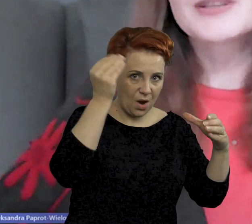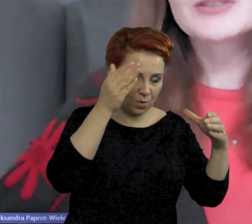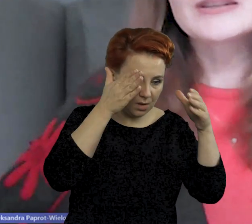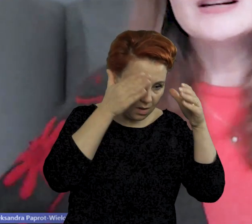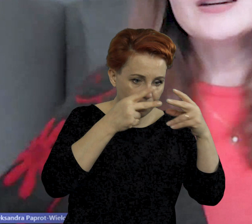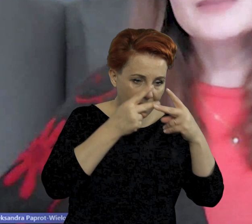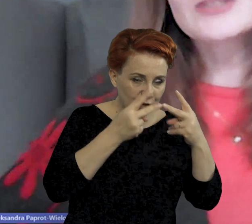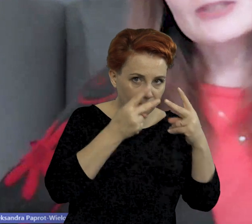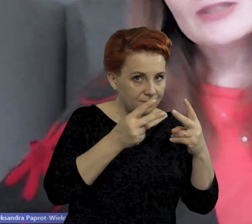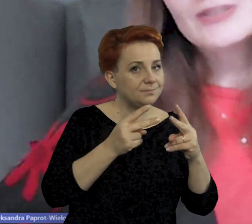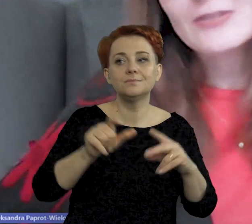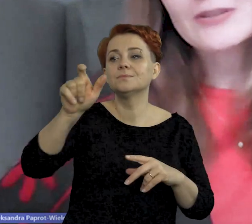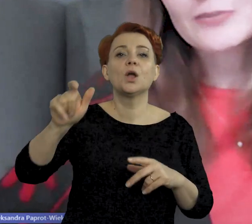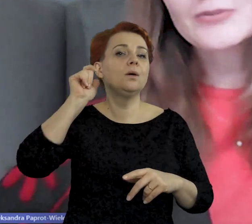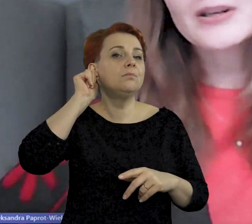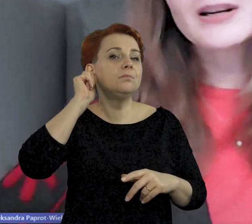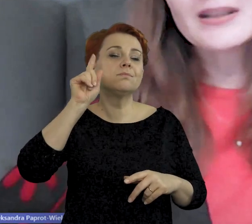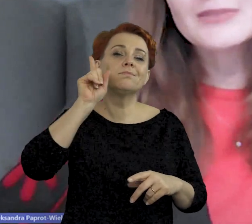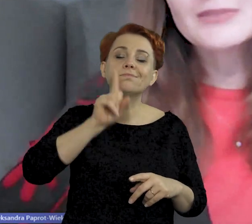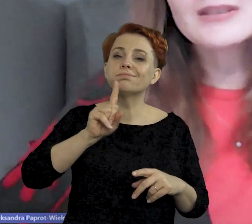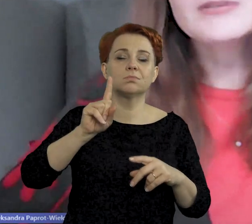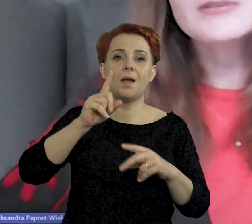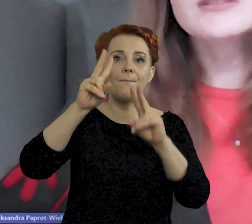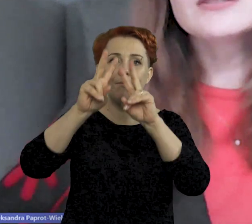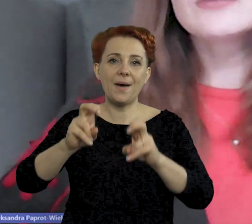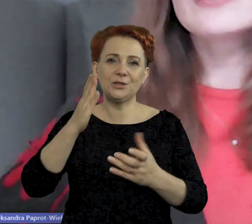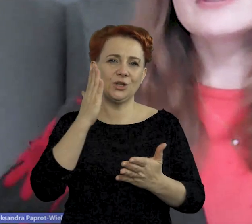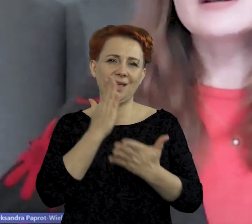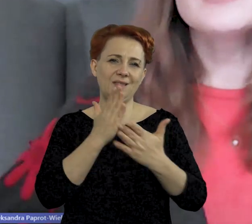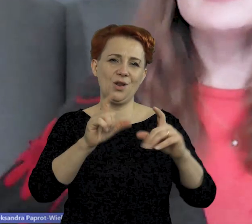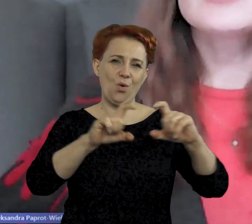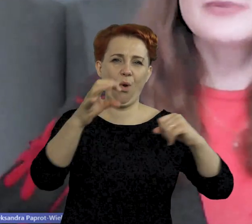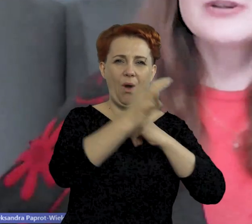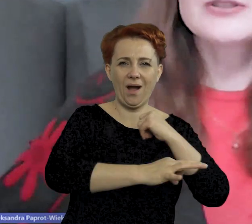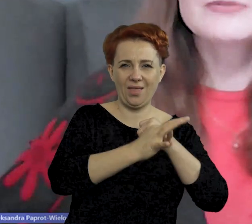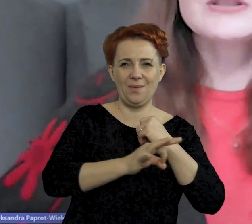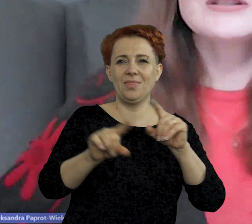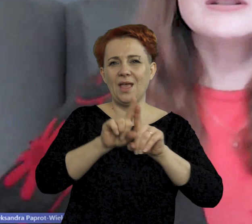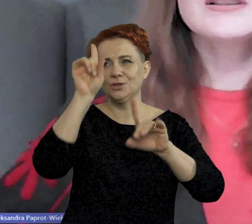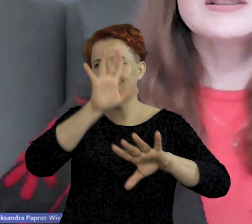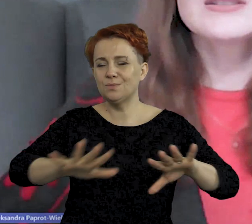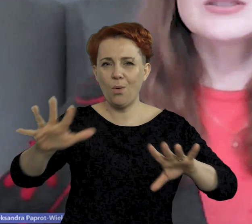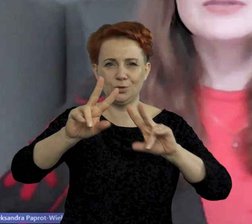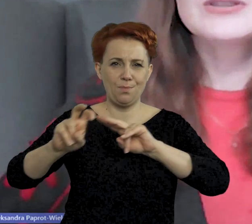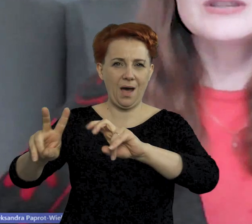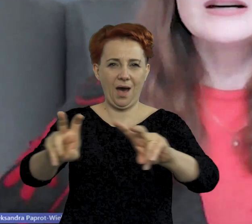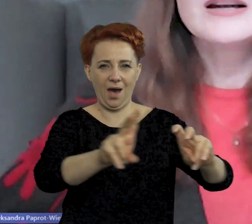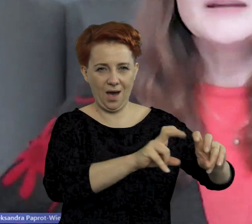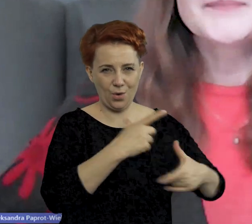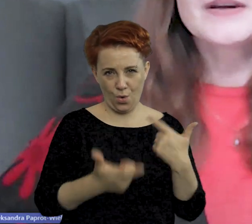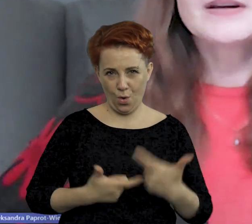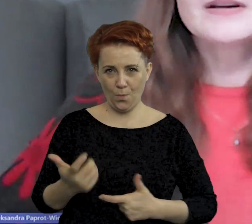upamiętniać badaczy i badaczki nie tylko na poziomie akademickim czy instytucjonalnym, ale też społecznym, czyli